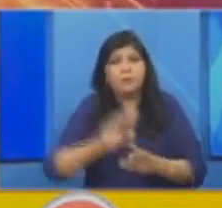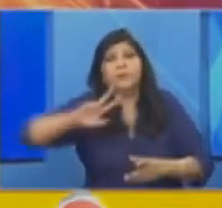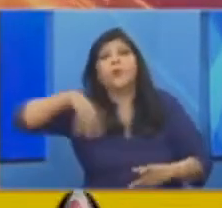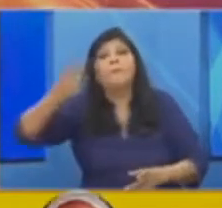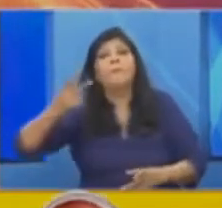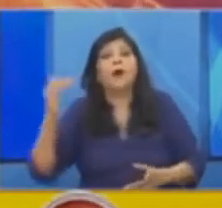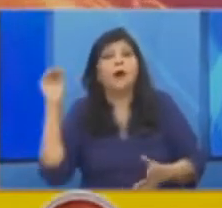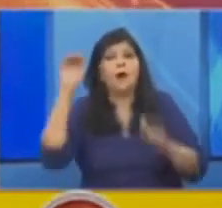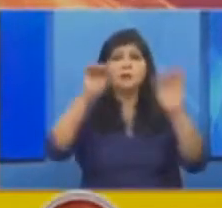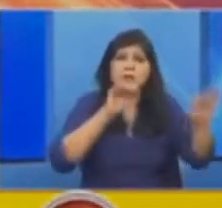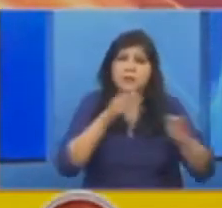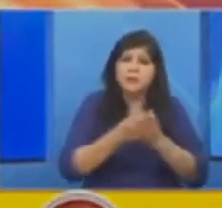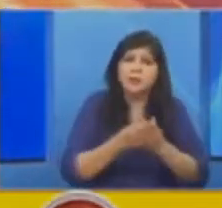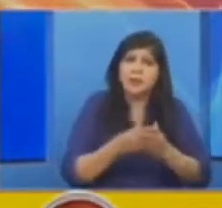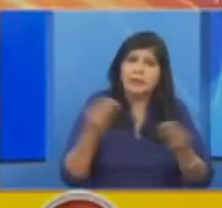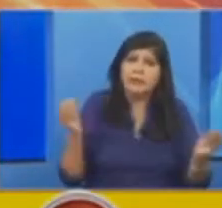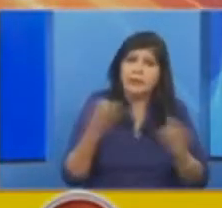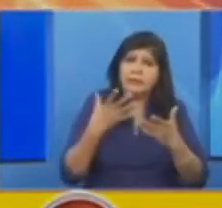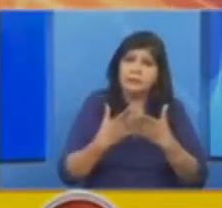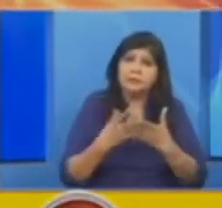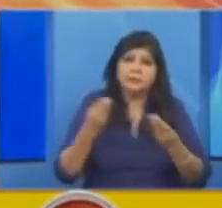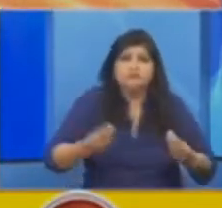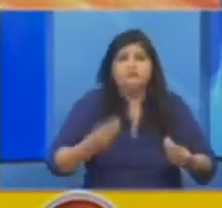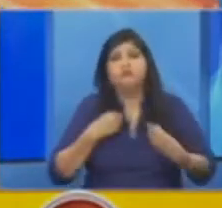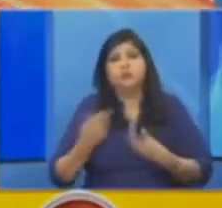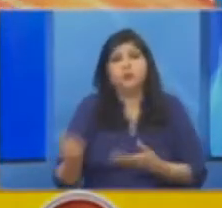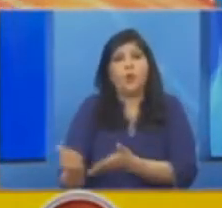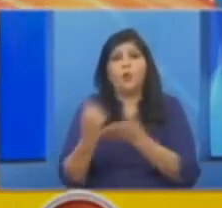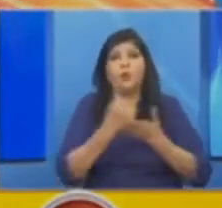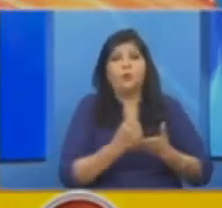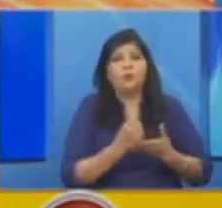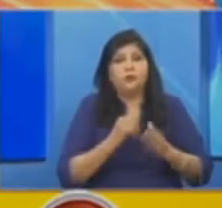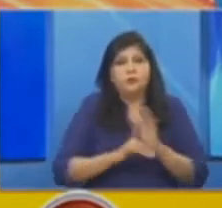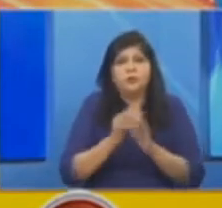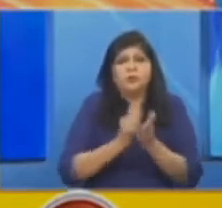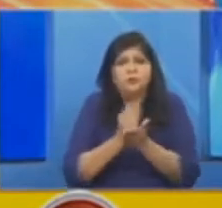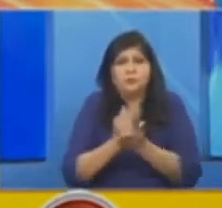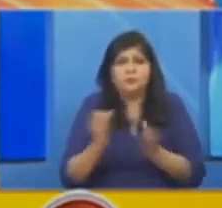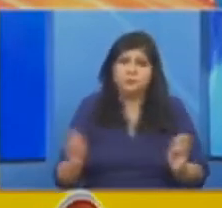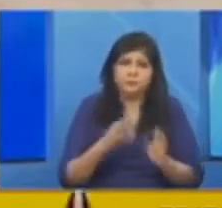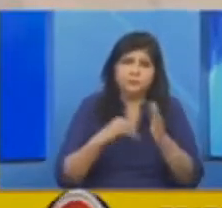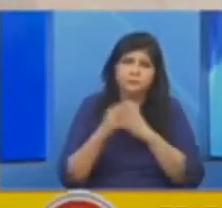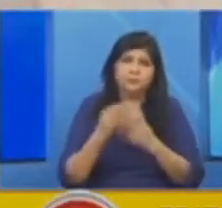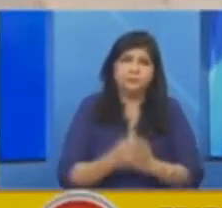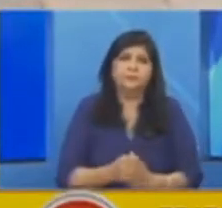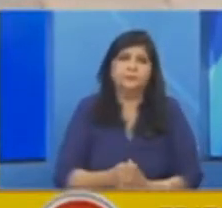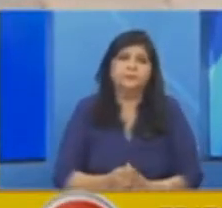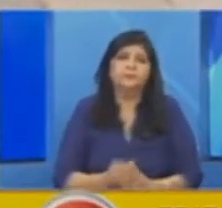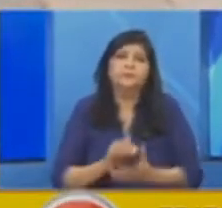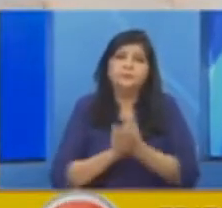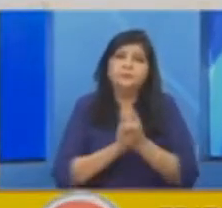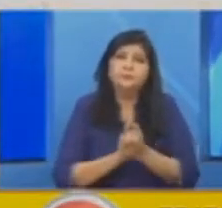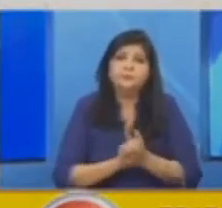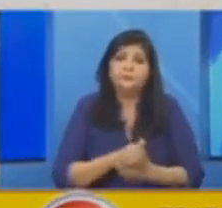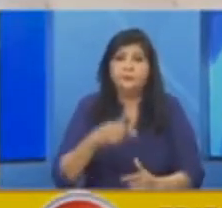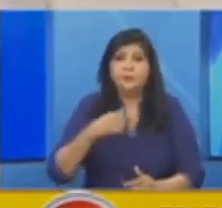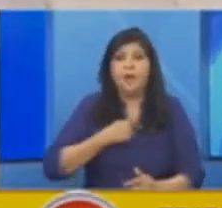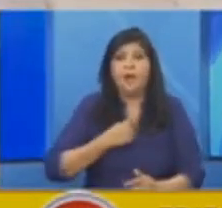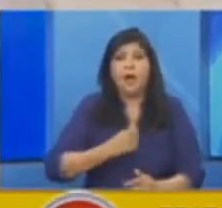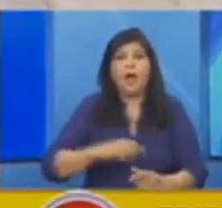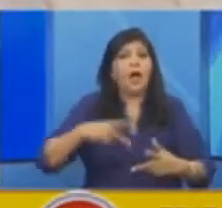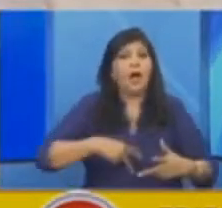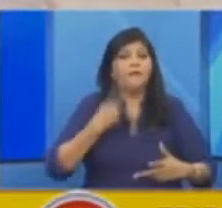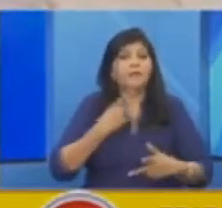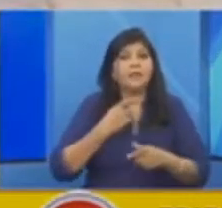लेड़ गेम्स बेगिन तो चलो खेल शुनू करते हैं साथियों आत्म निर्भर भारत